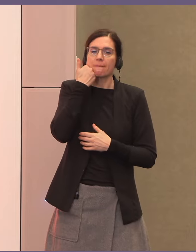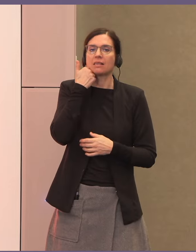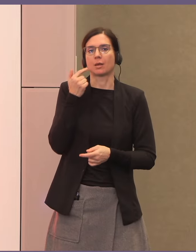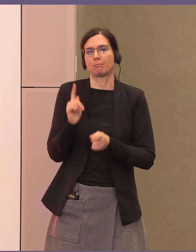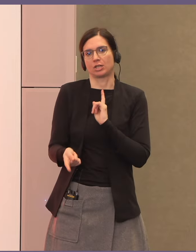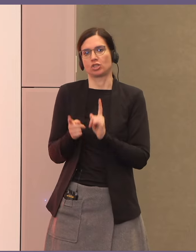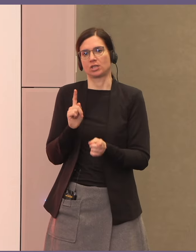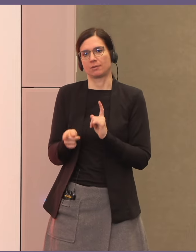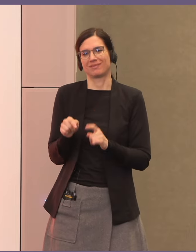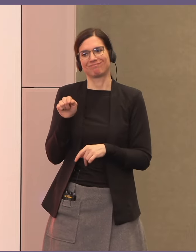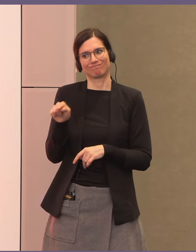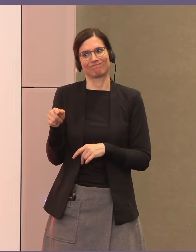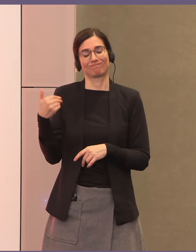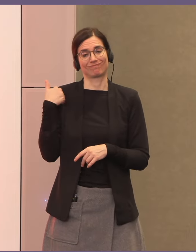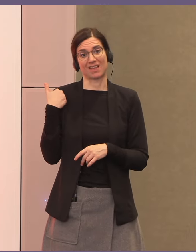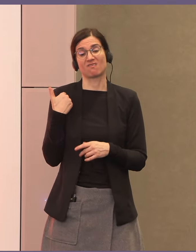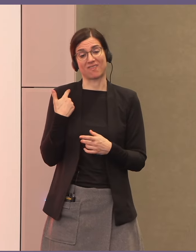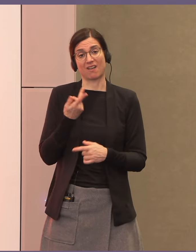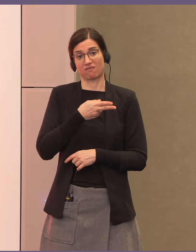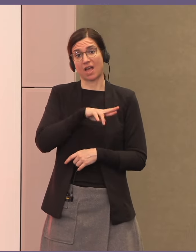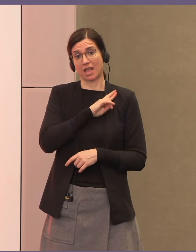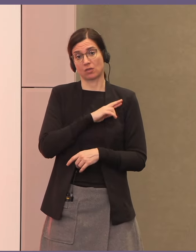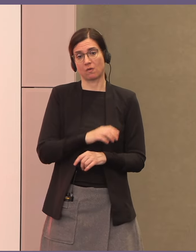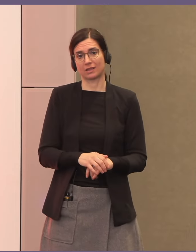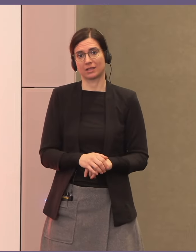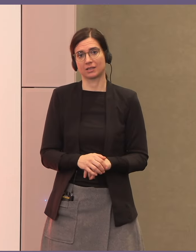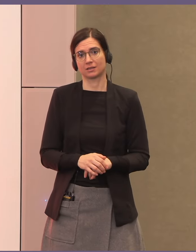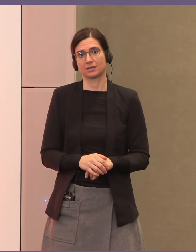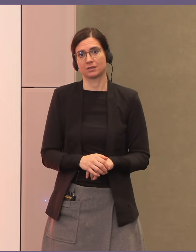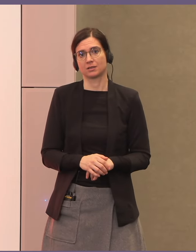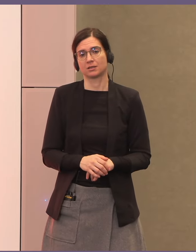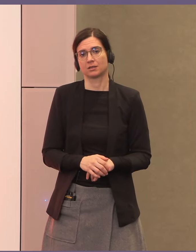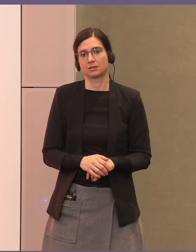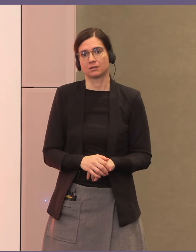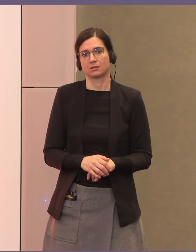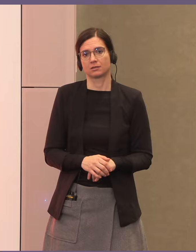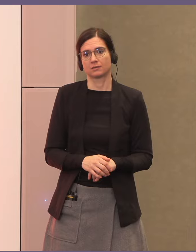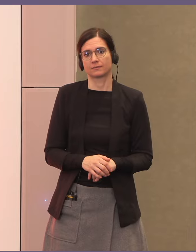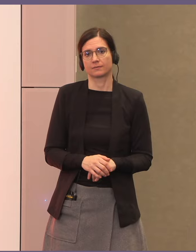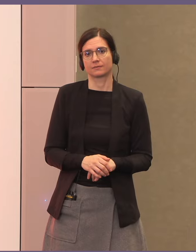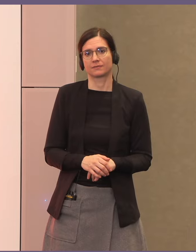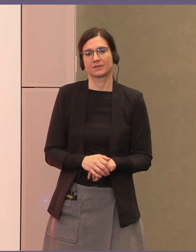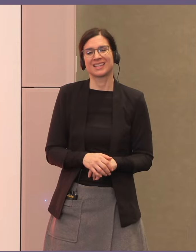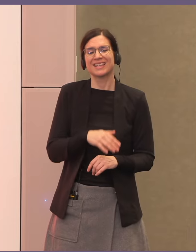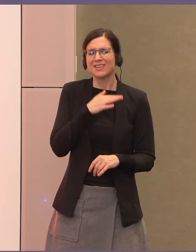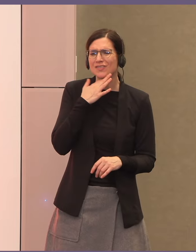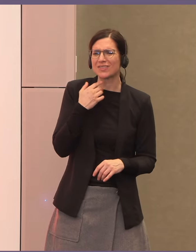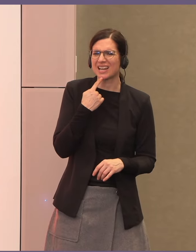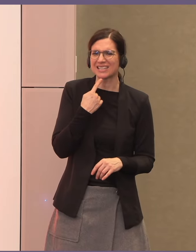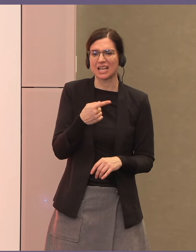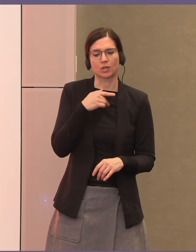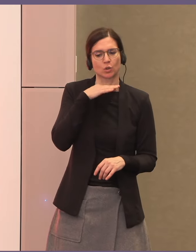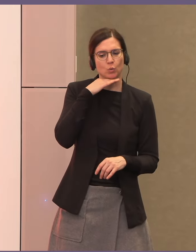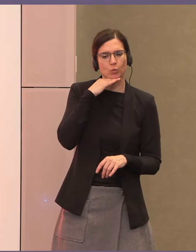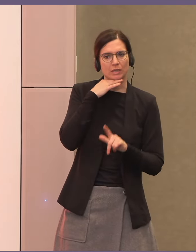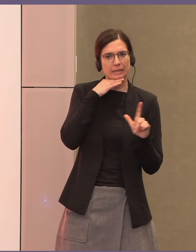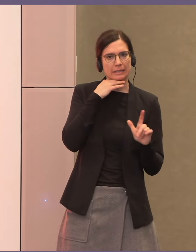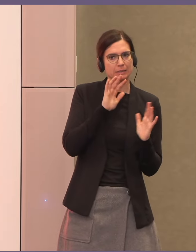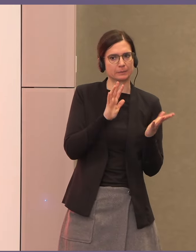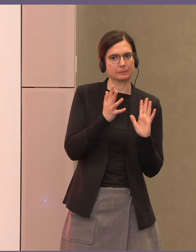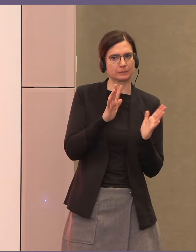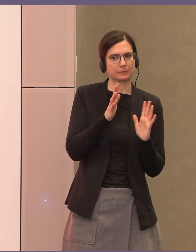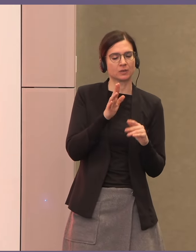sie als die Gatekeeper der Universität bezeichnen. Ungerade, so kategorisierten diese Männer Juden und Linke.